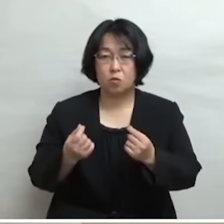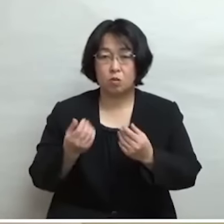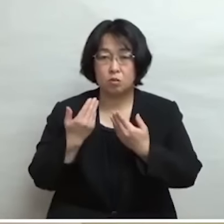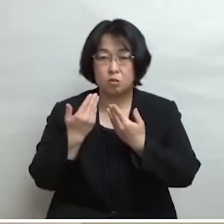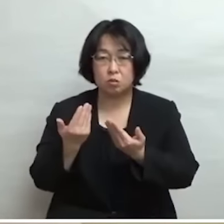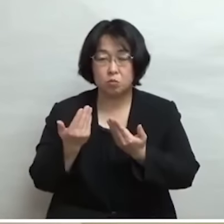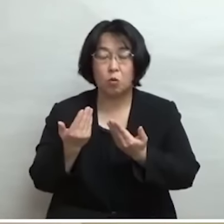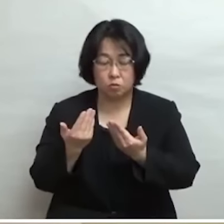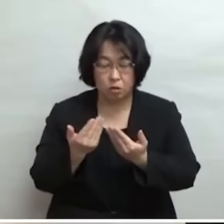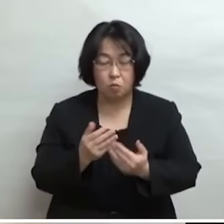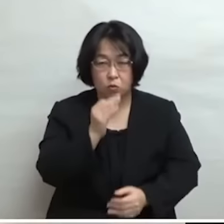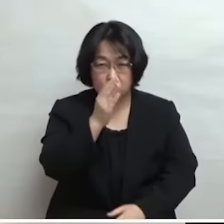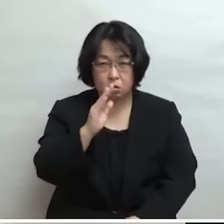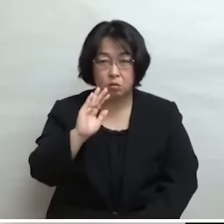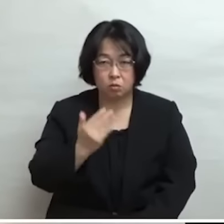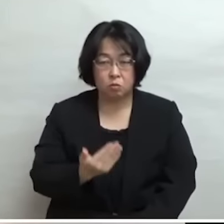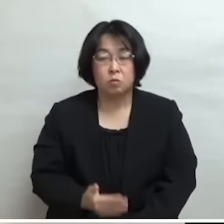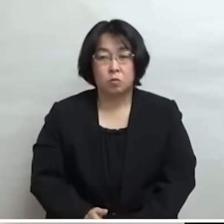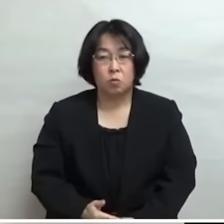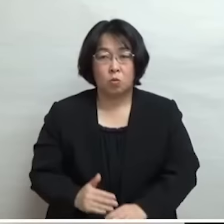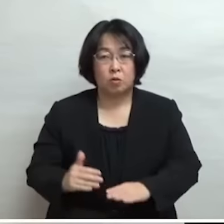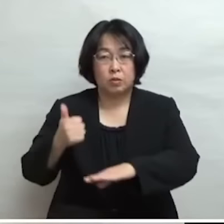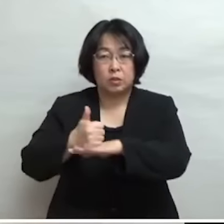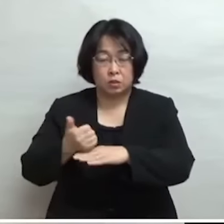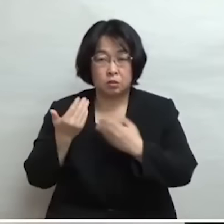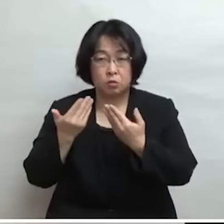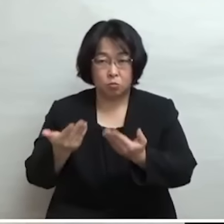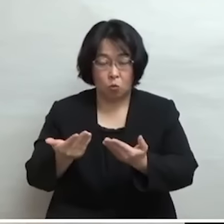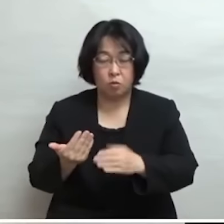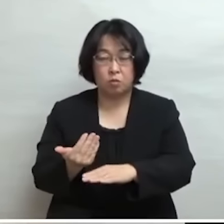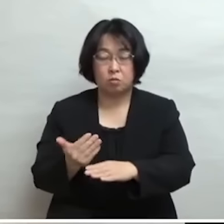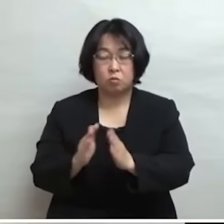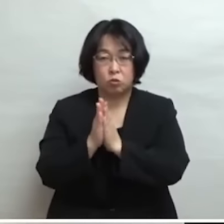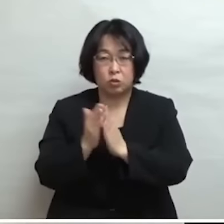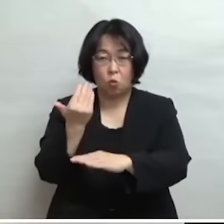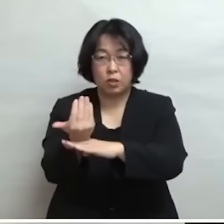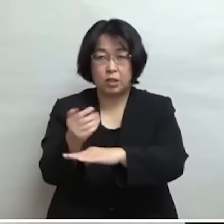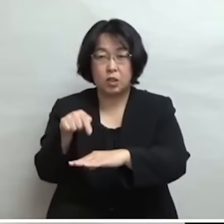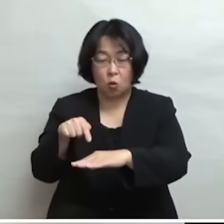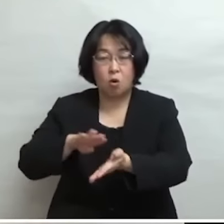ず知事にお伺いしたいことがあります。はい、うん、日を撤去することで